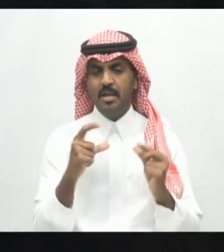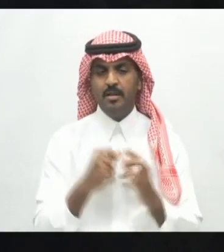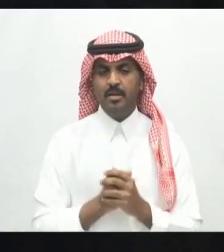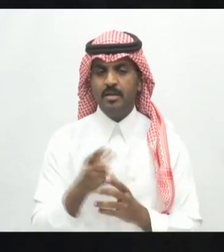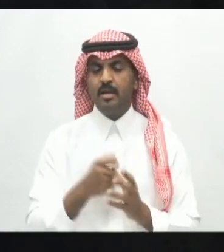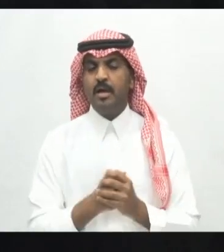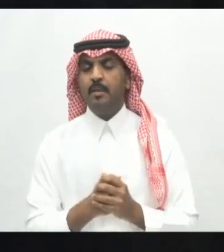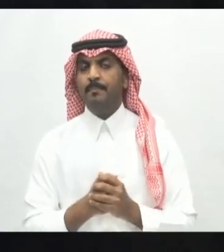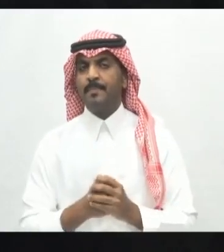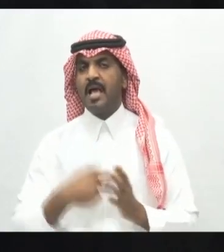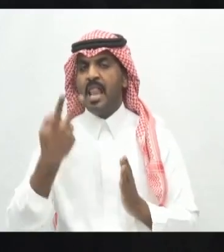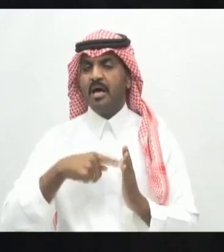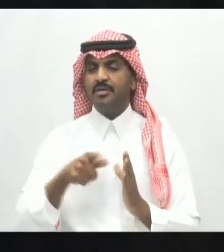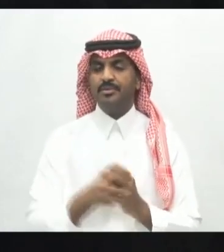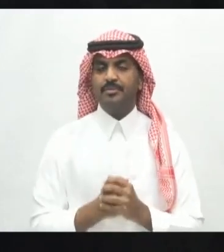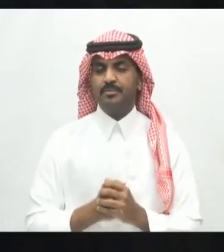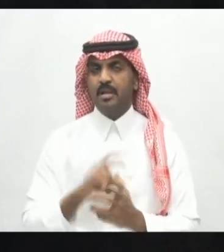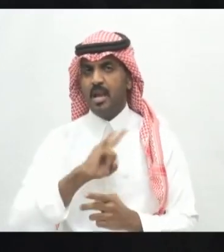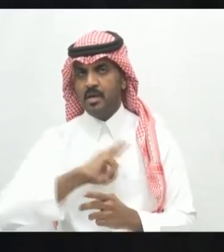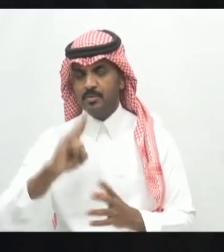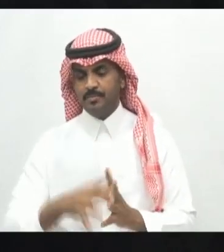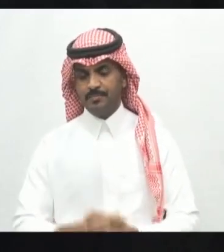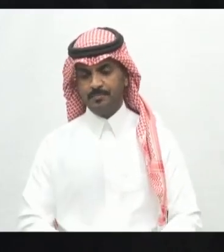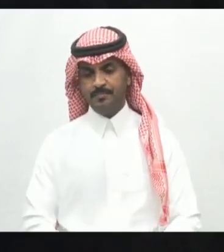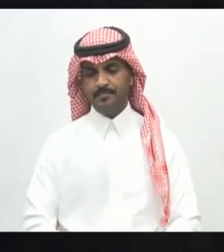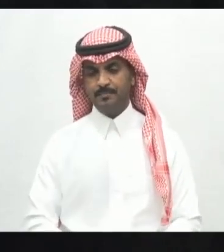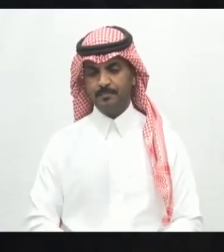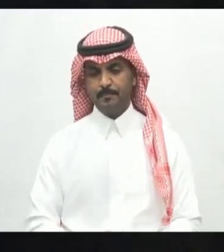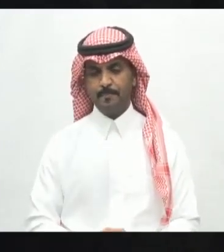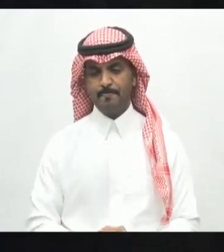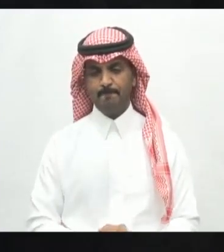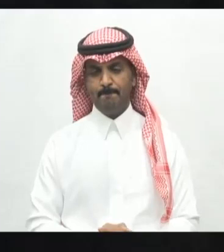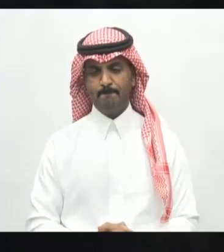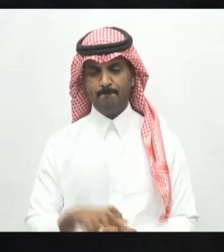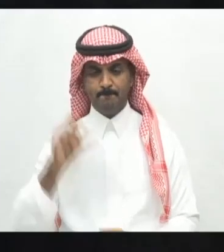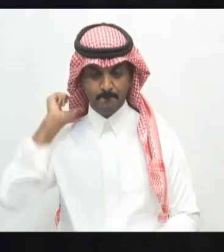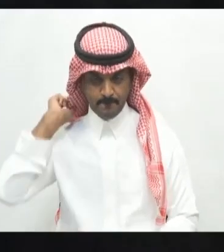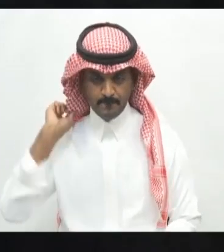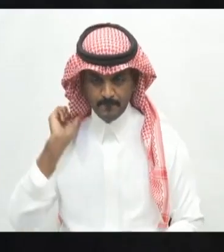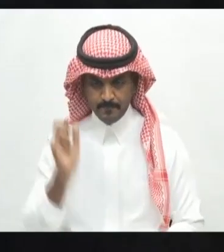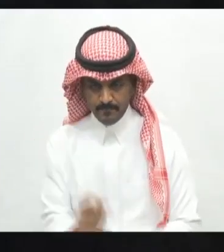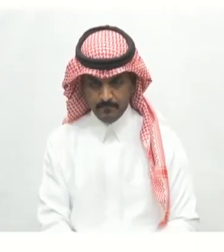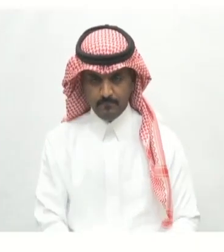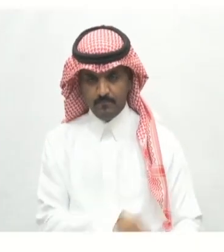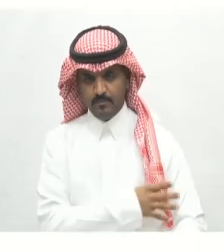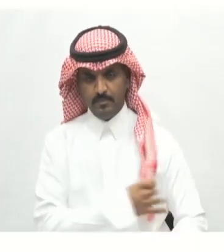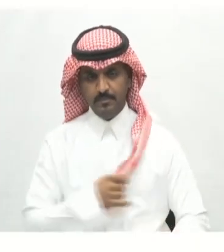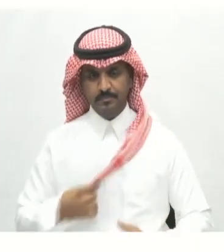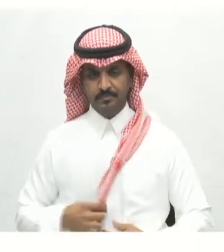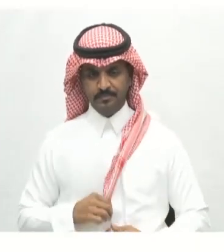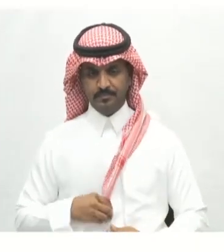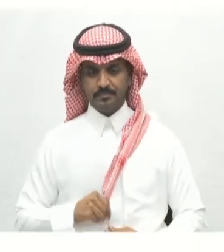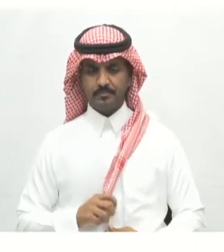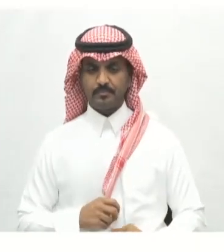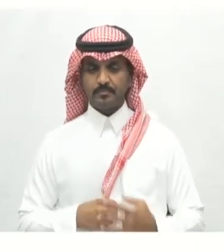العقد في هذا باطل ولا يصح ناتي ايها الطلاب والطالبات ايضا الى الامر الاخر